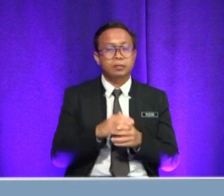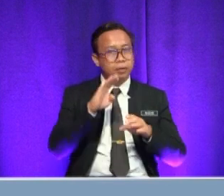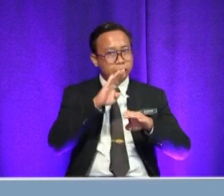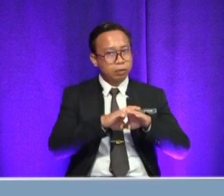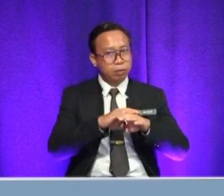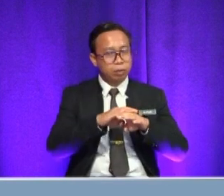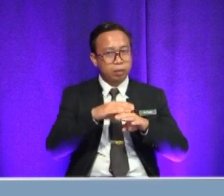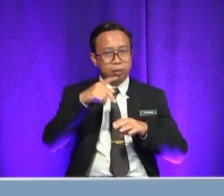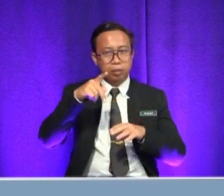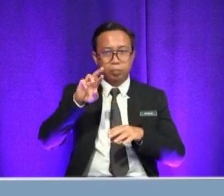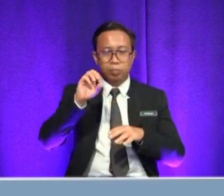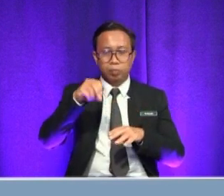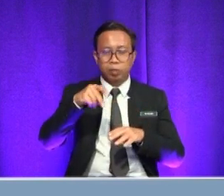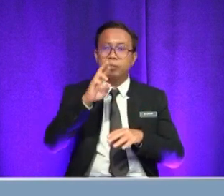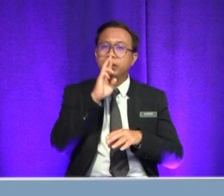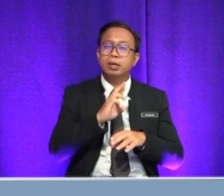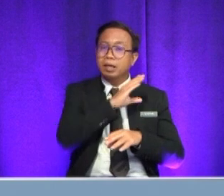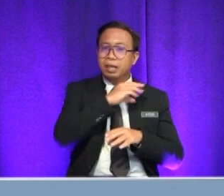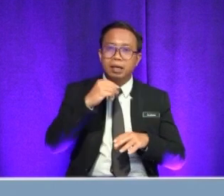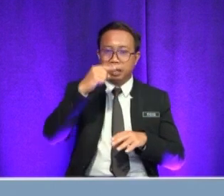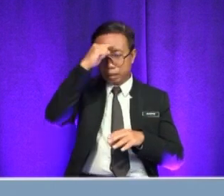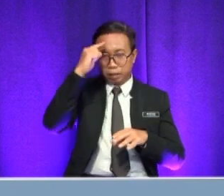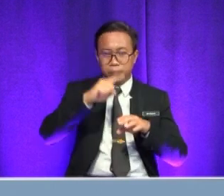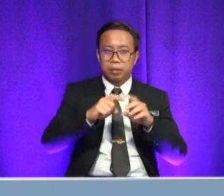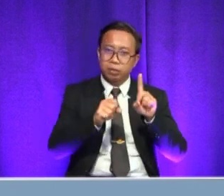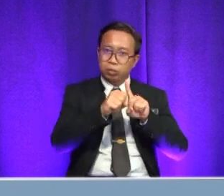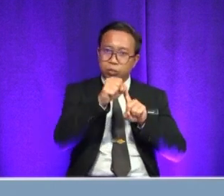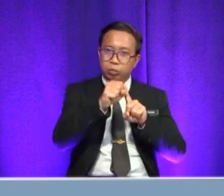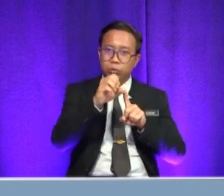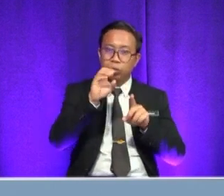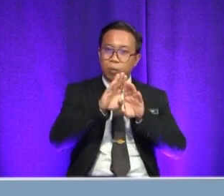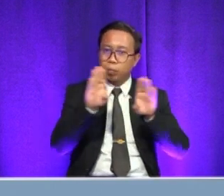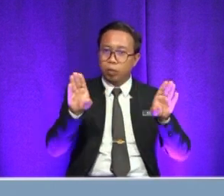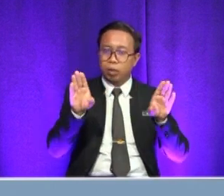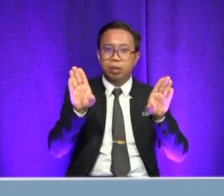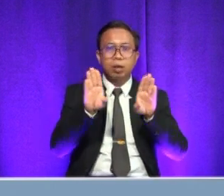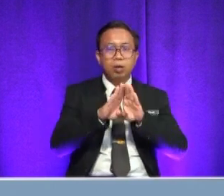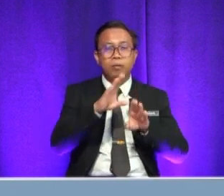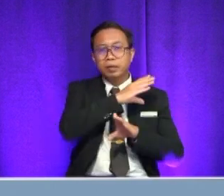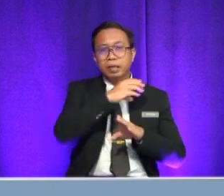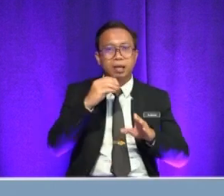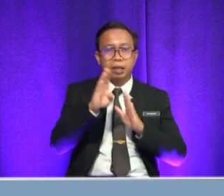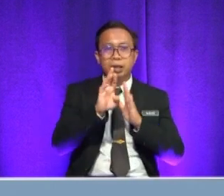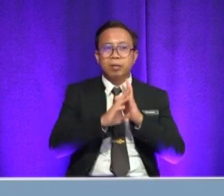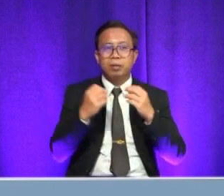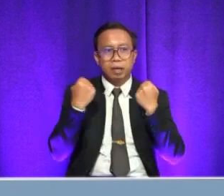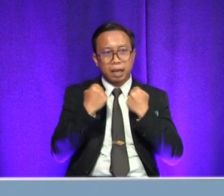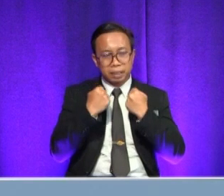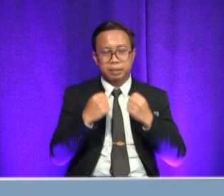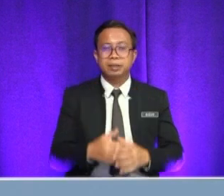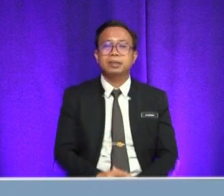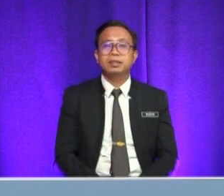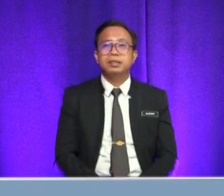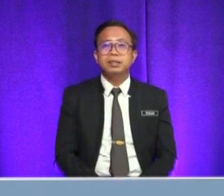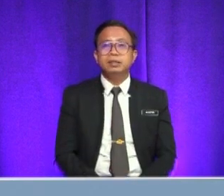Sentuhkan prob merah dan prob hitam pada laras suhu dalam kedudukan off, on dan berais. Okey. Okey, dekat sini sentuhkan prob